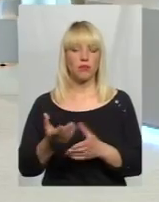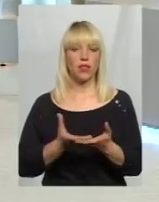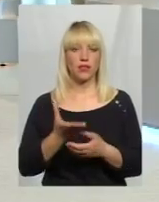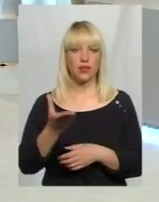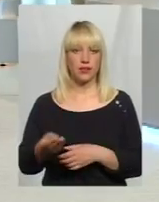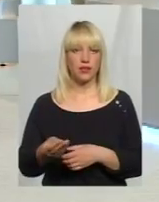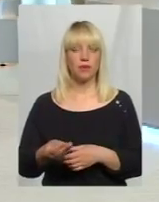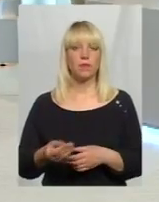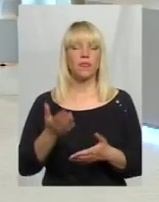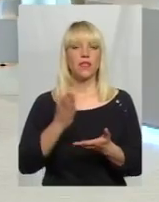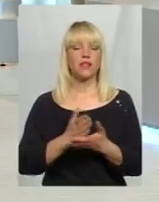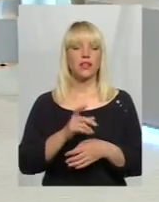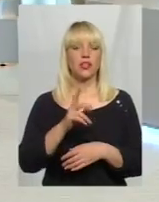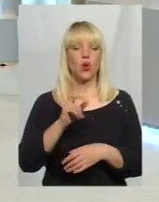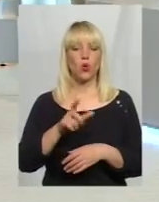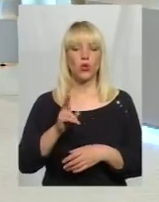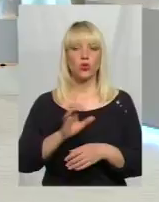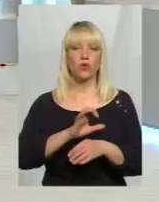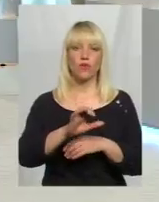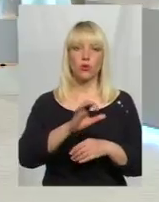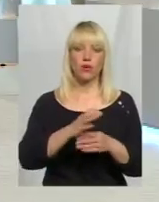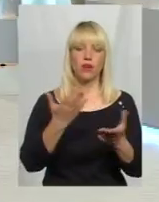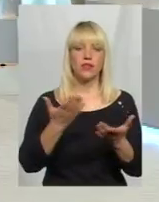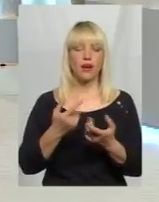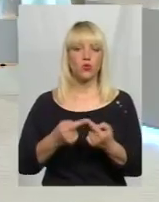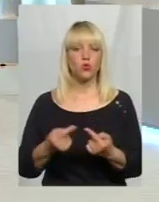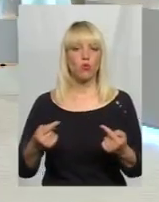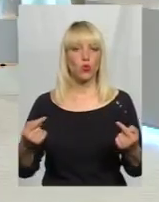котрі сьогодні виробляють якусь продукцію,